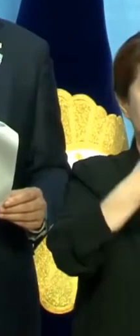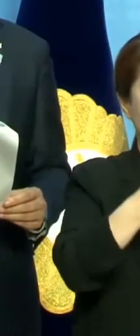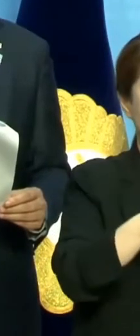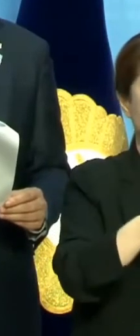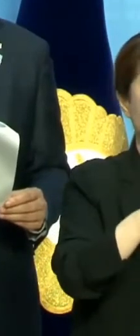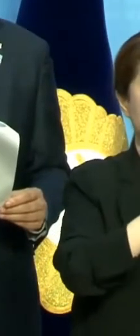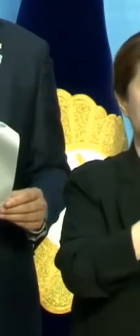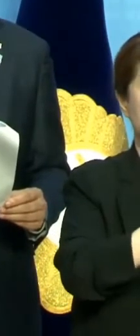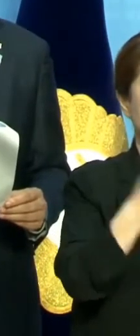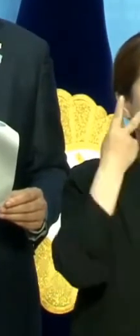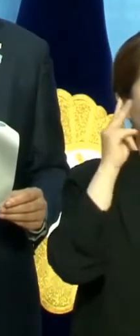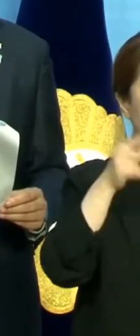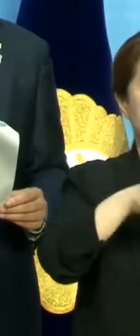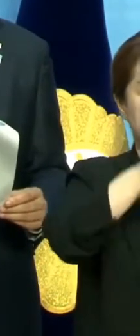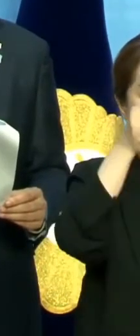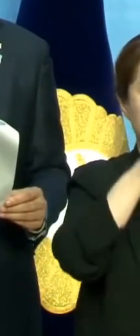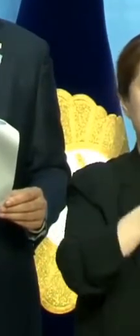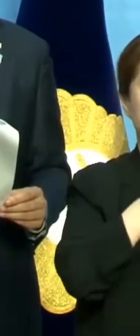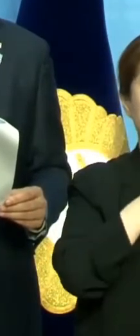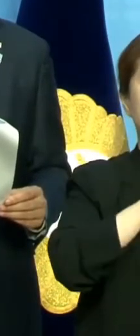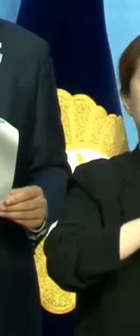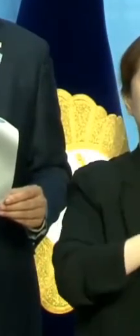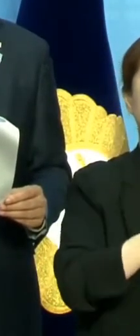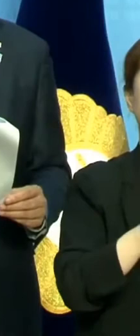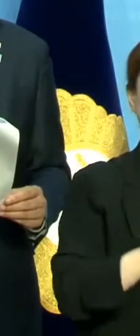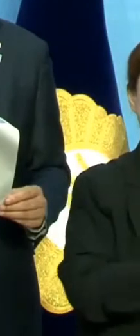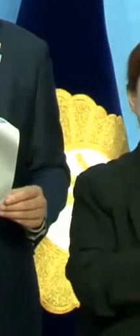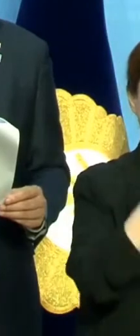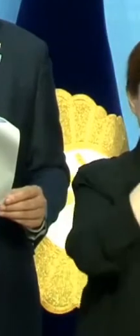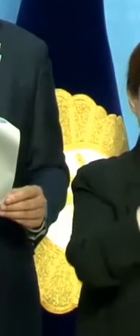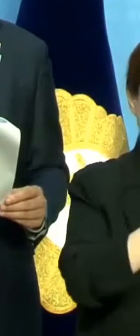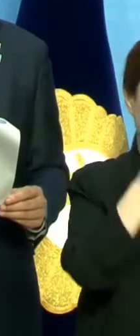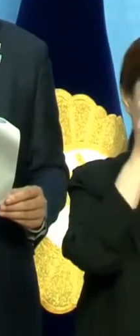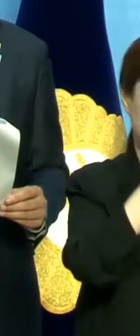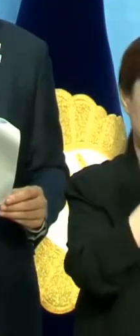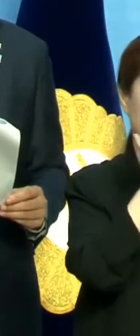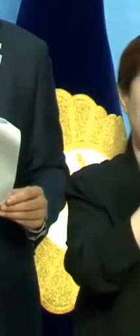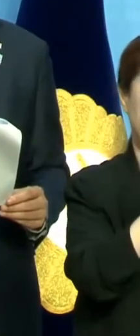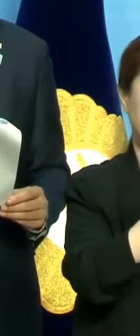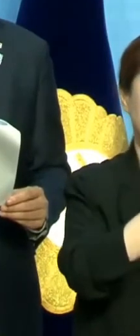선택 이면에 무엇이 있었는지 살펴보았습니다. 그 결과 고 선수를 죽음에